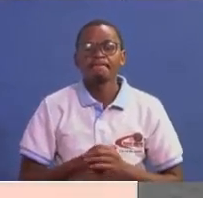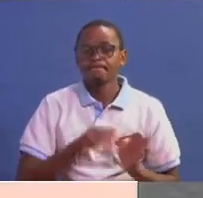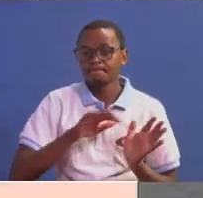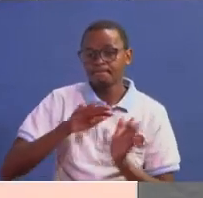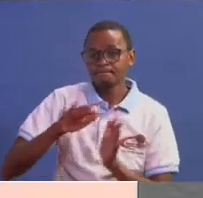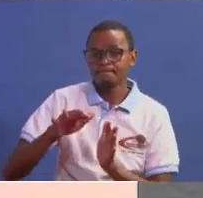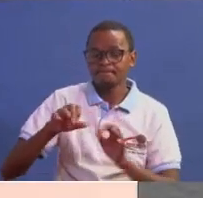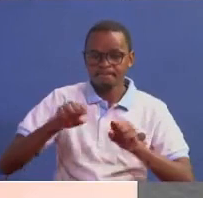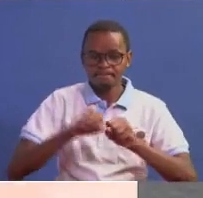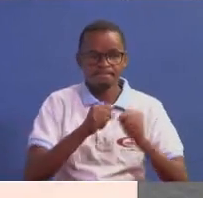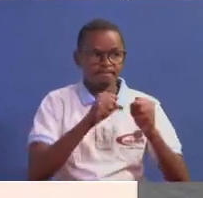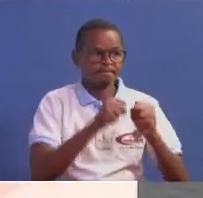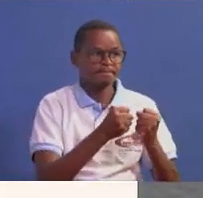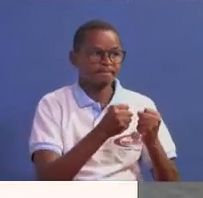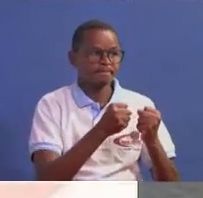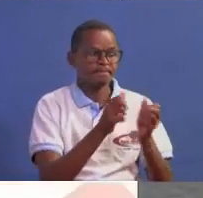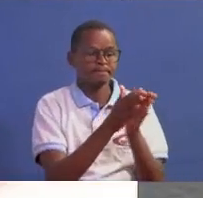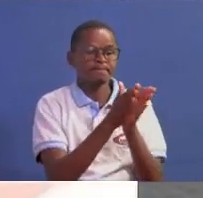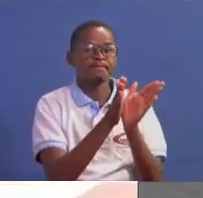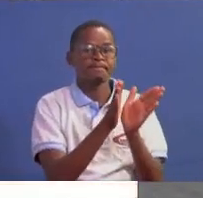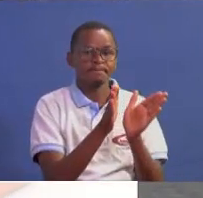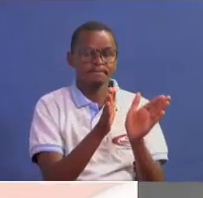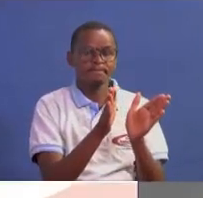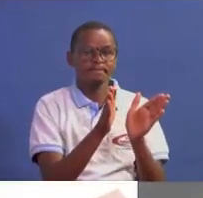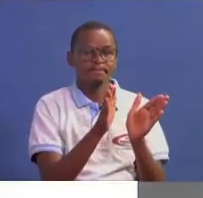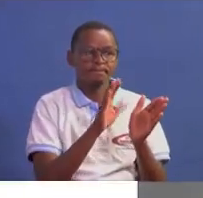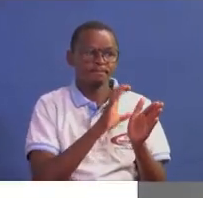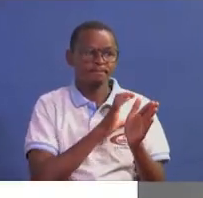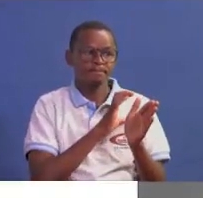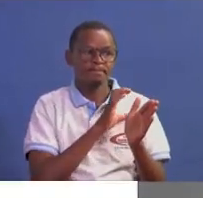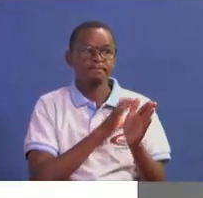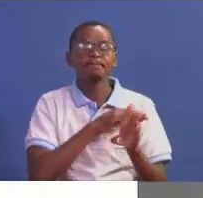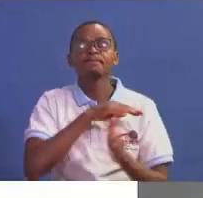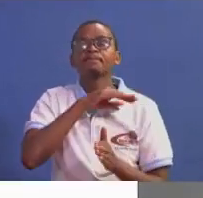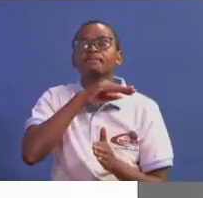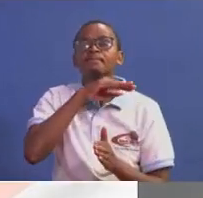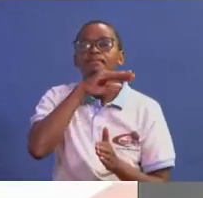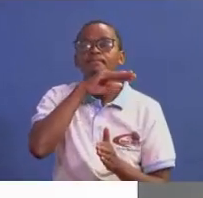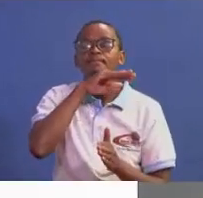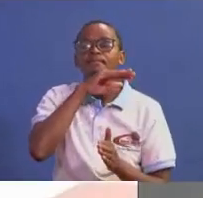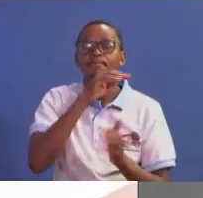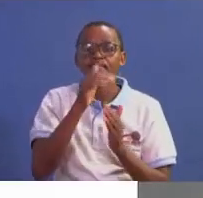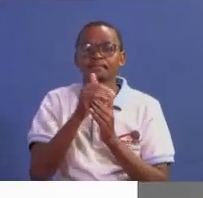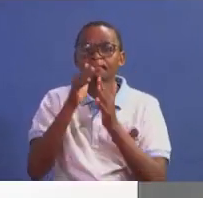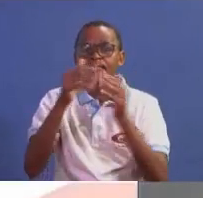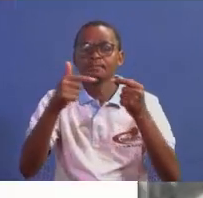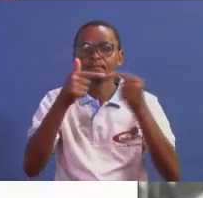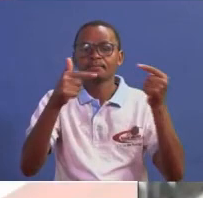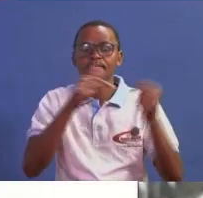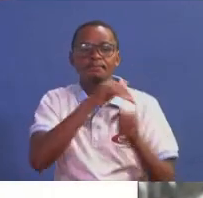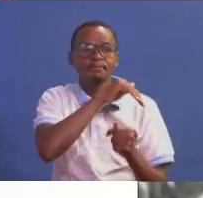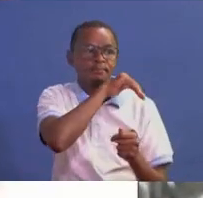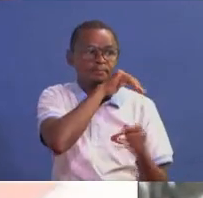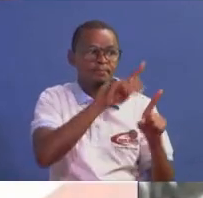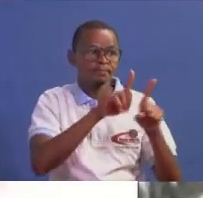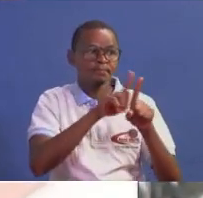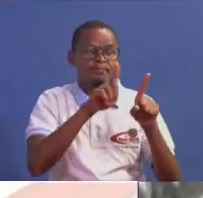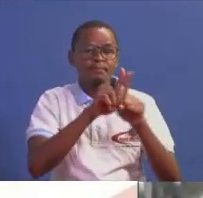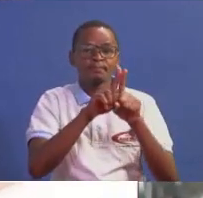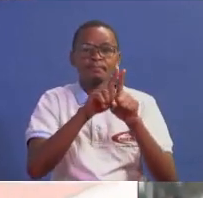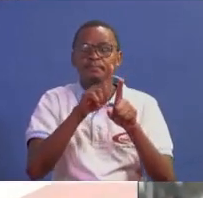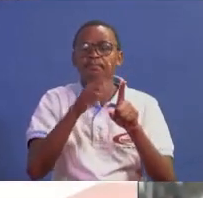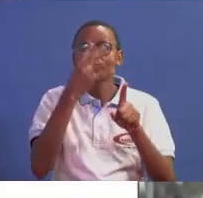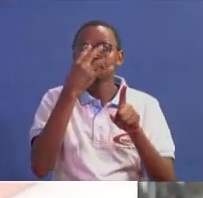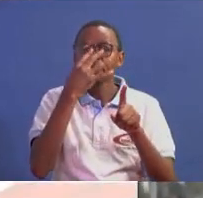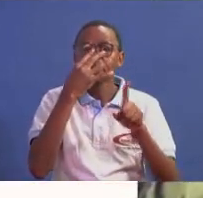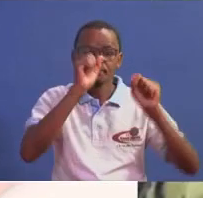Ili kuepusha uharibifu wa mali ya umma na kibinafsi na hata maafa zaidi, kiongozi wa upinzani Raila Odinga na Rais